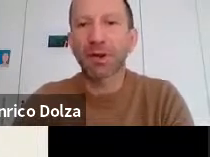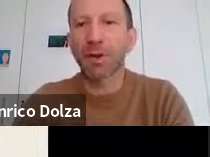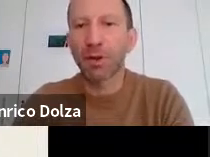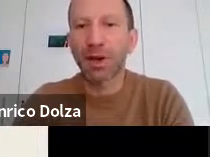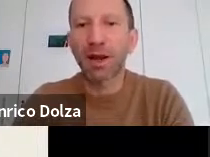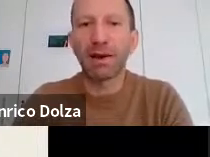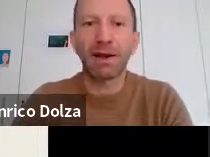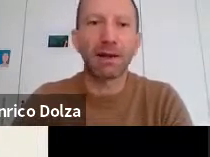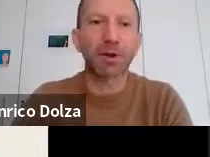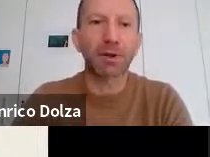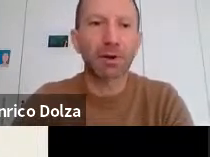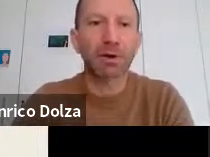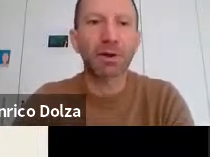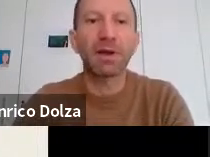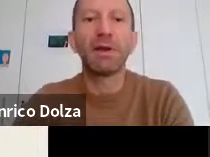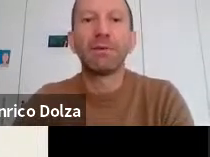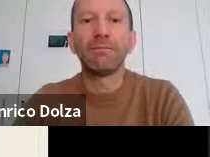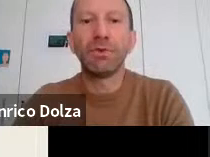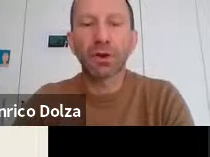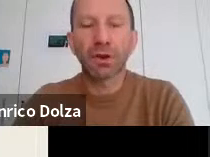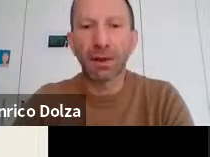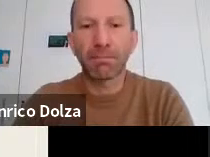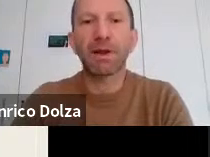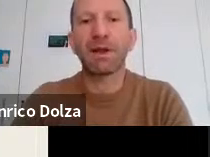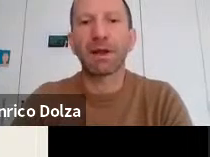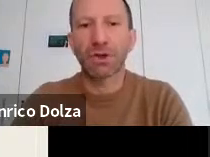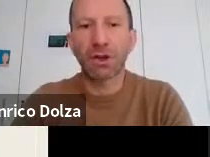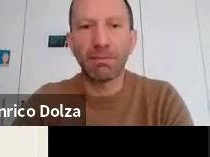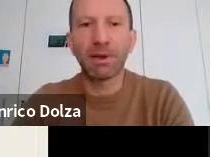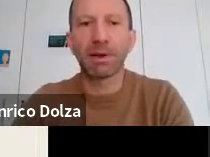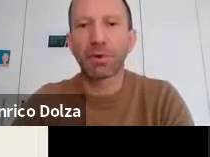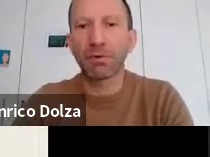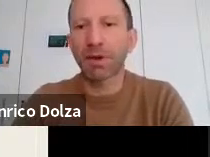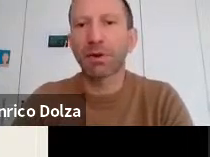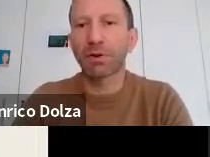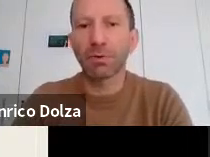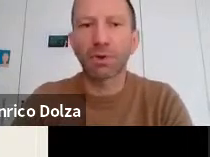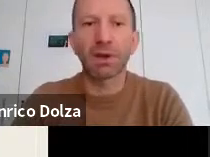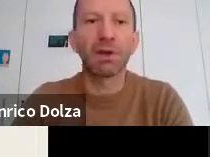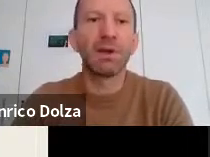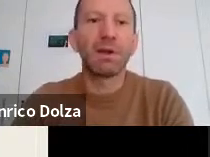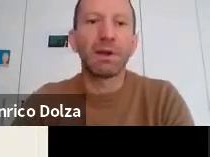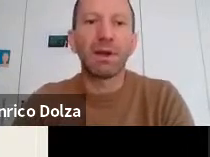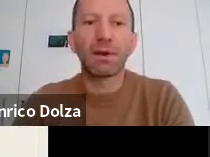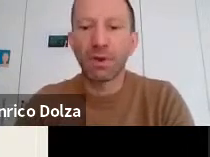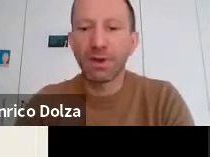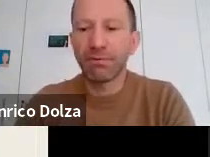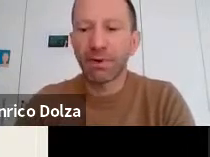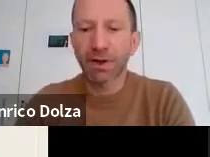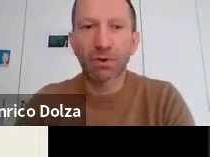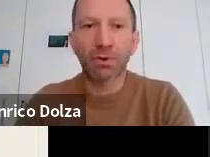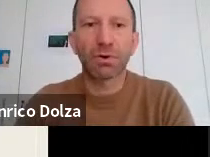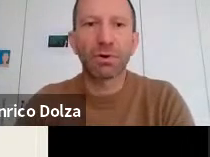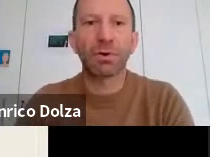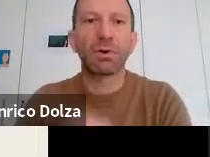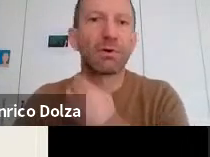dal punto di vista sensoriale alle persone sorde, non sempre è accessibile dal punto di vista dei contenuti. E